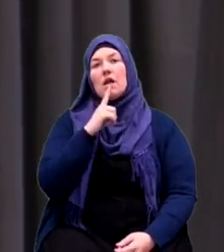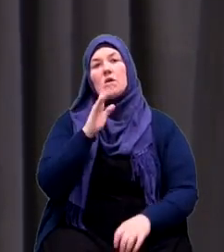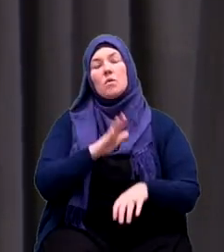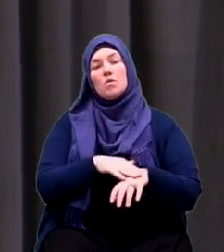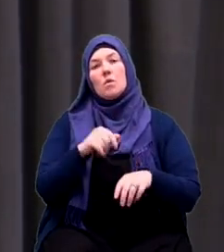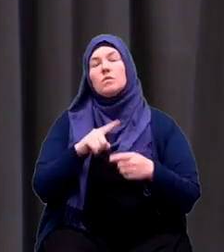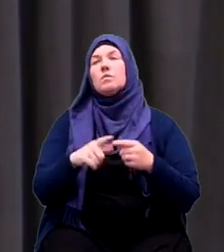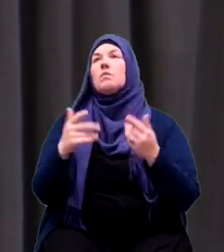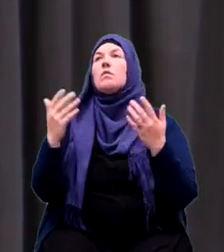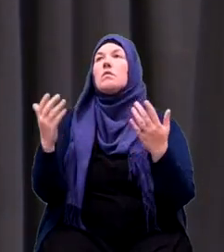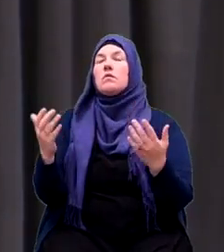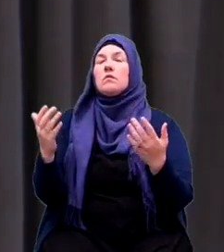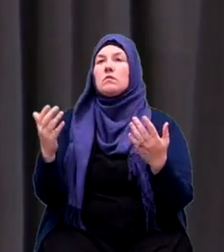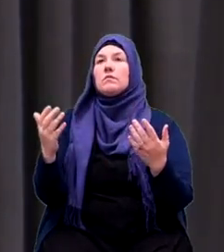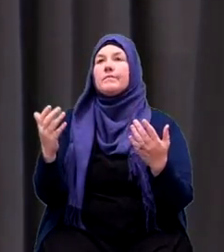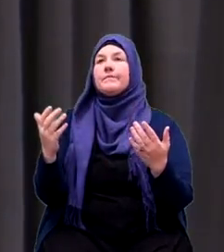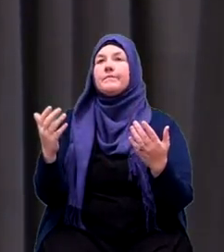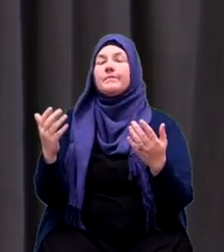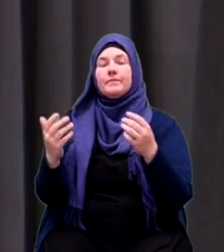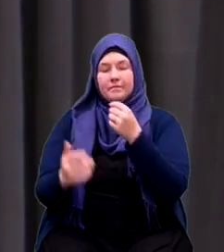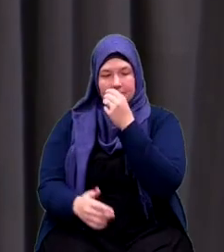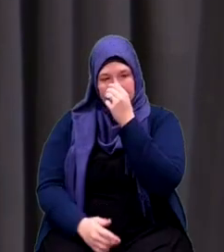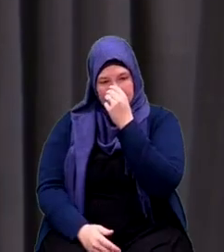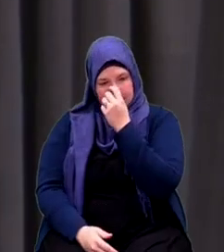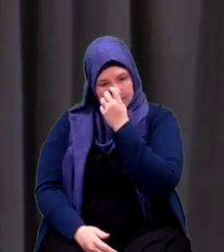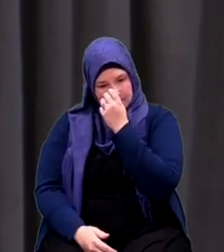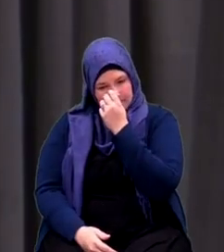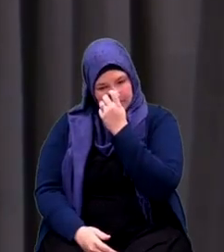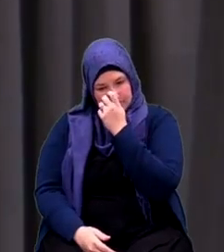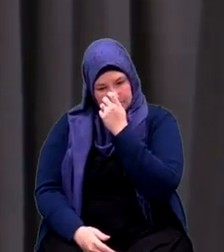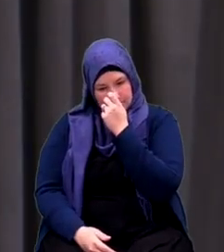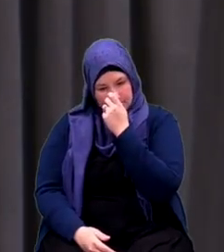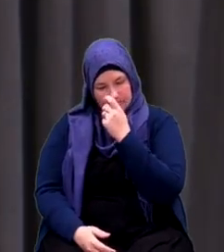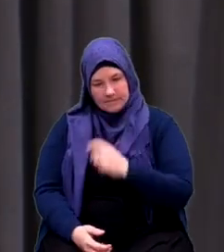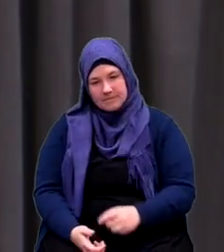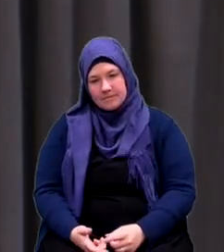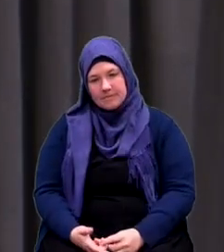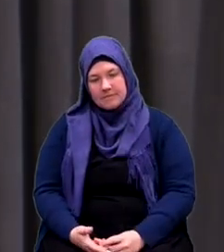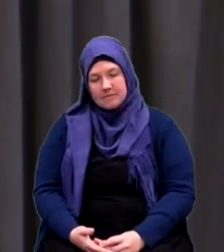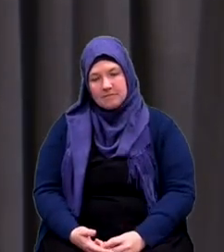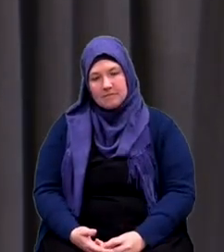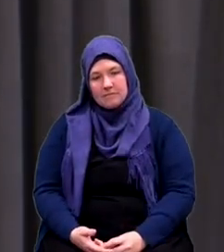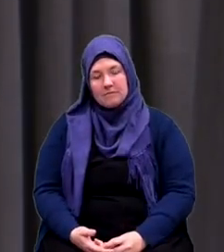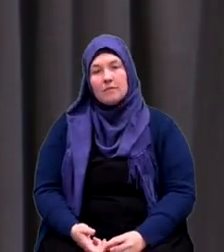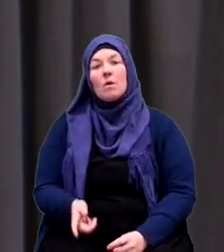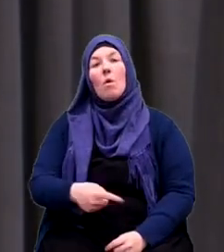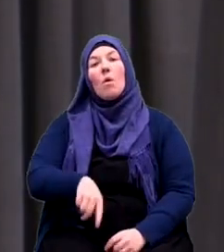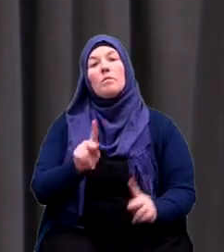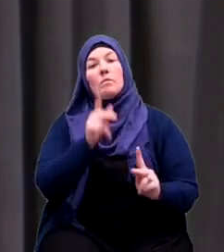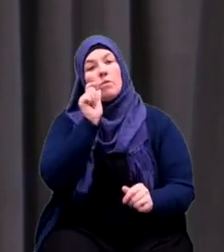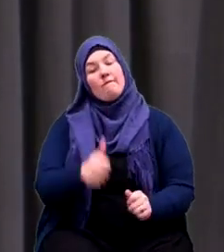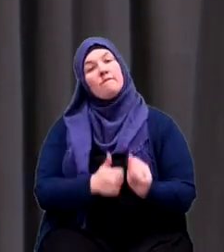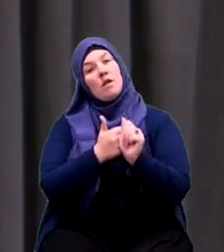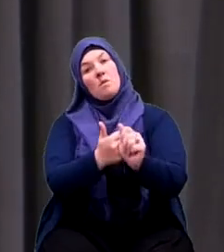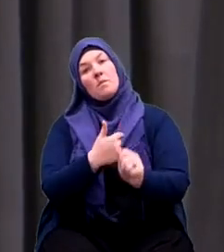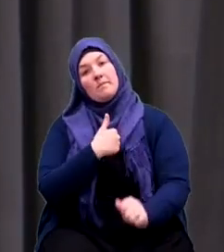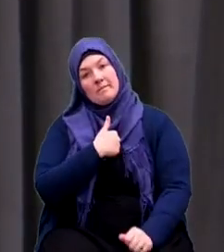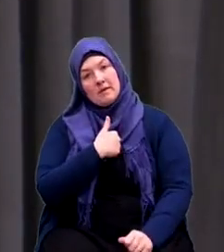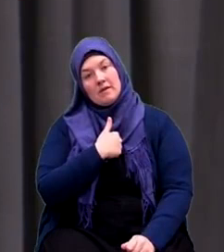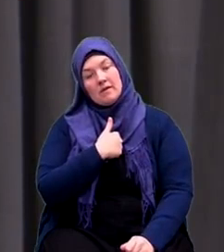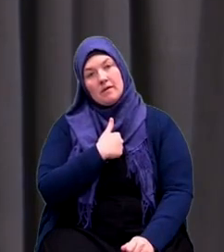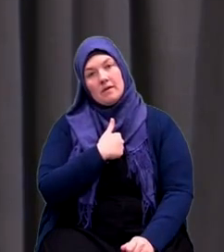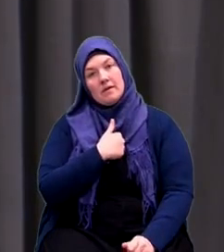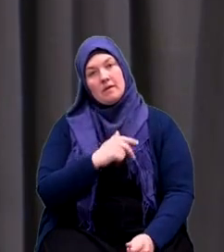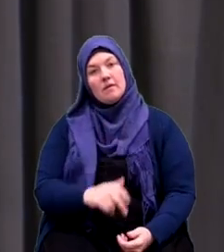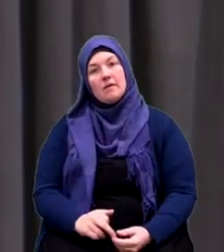call unto Allah. أَنَا وَمَنِ اتَّبَعَنِي, me and all those who follow me,